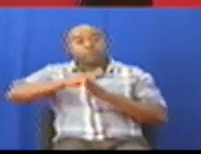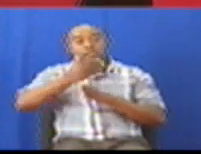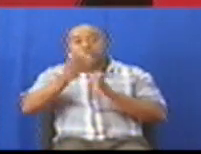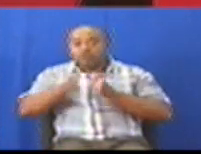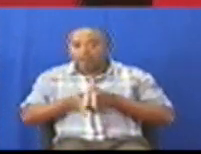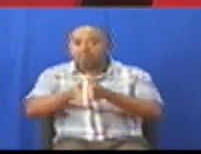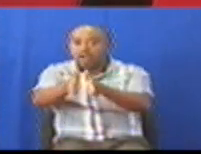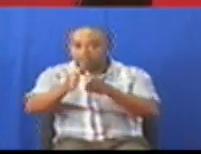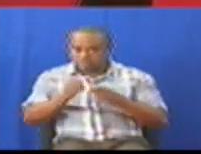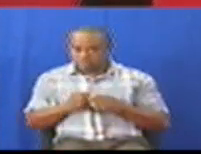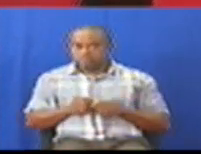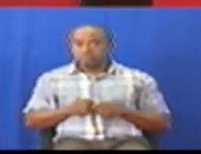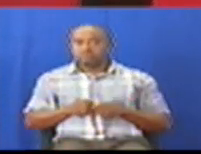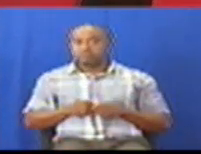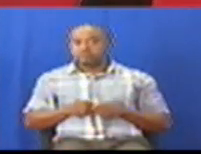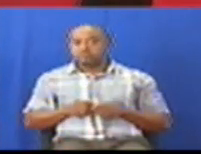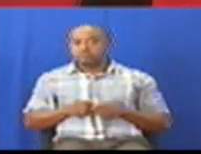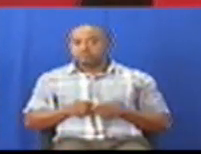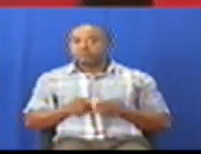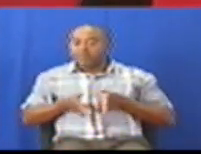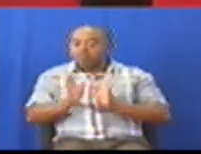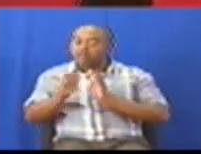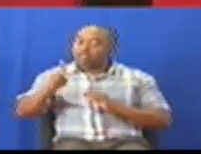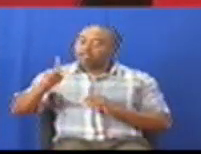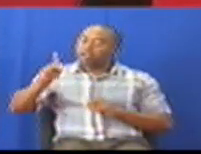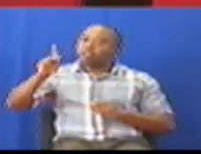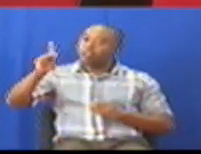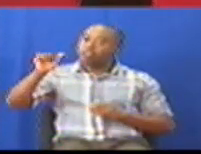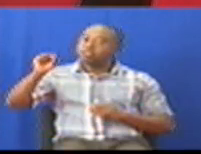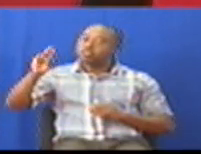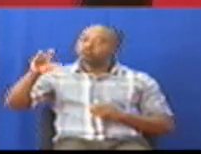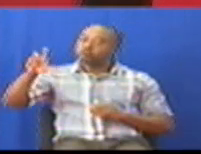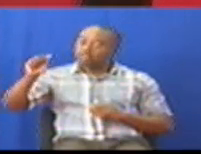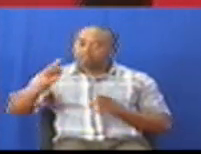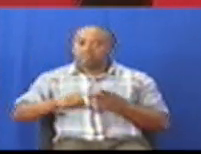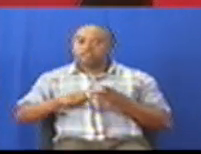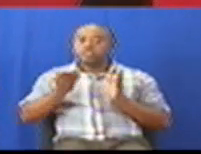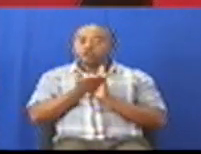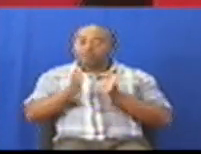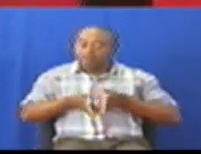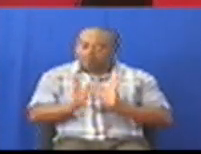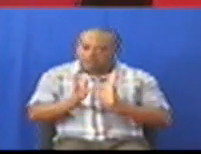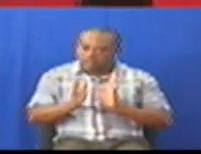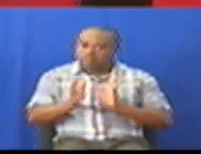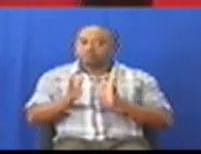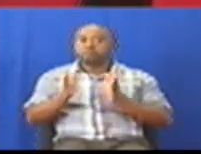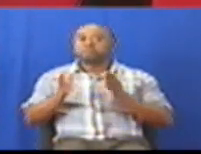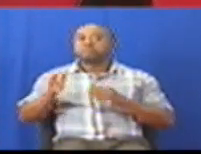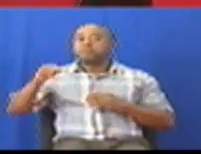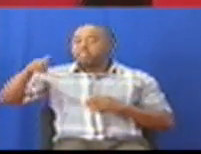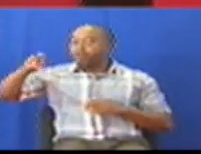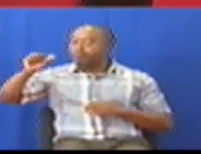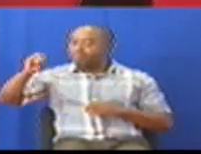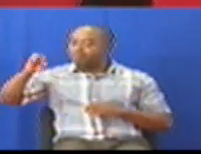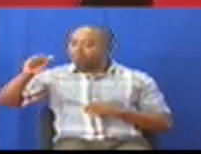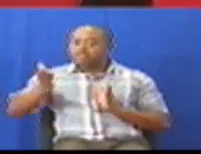naomba barabara ya mirundiko wa Kisura, naomba barabara ya Namasi Ninde, naomba barabara ya Kitosi wa Mpembe,